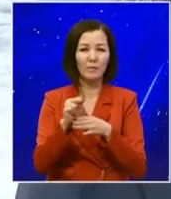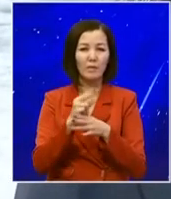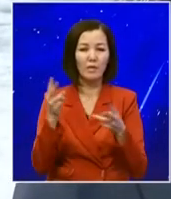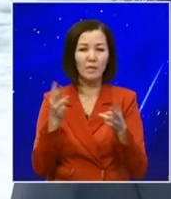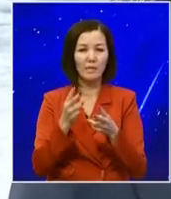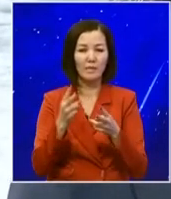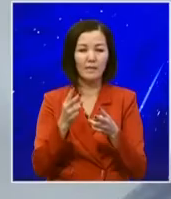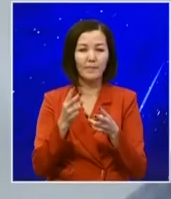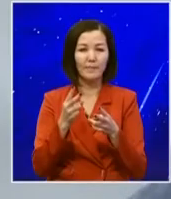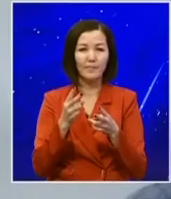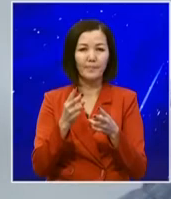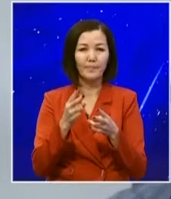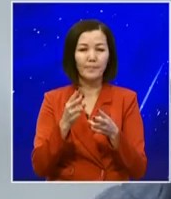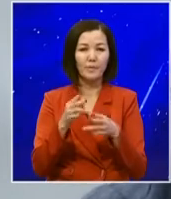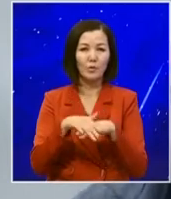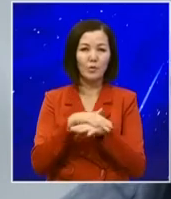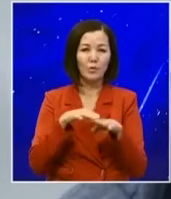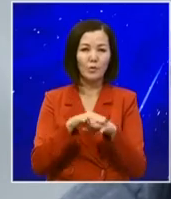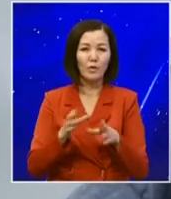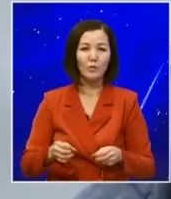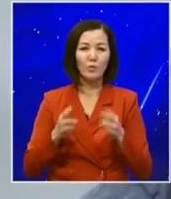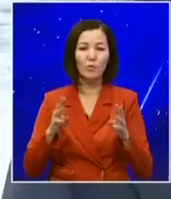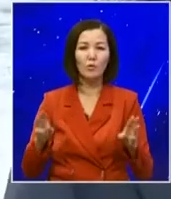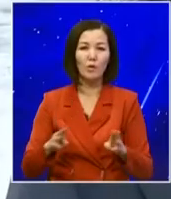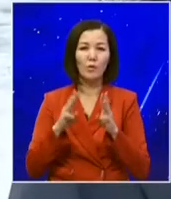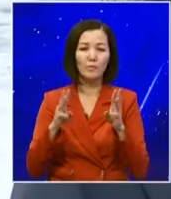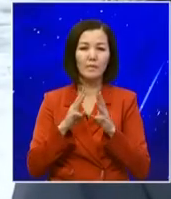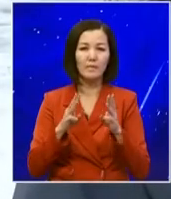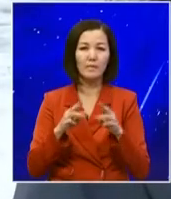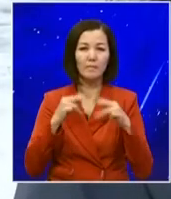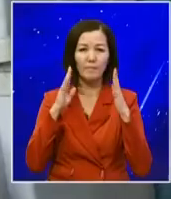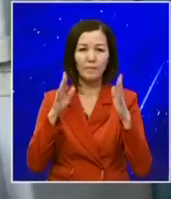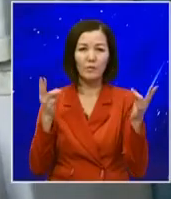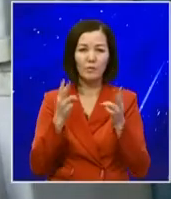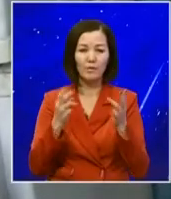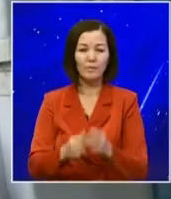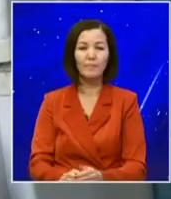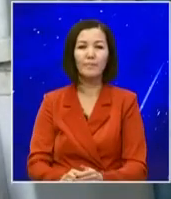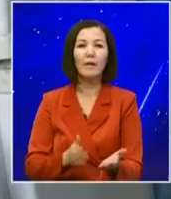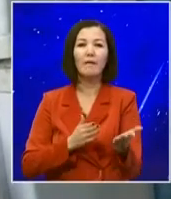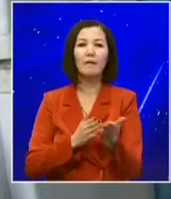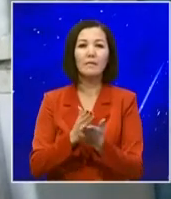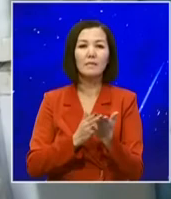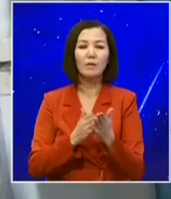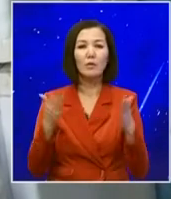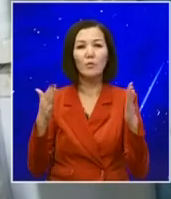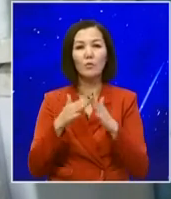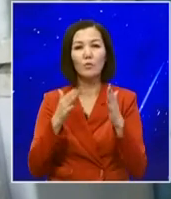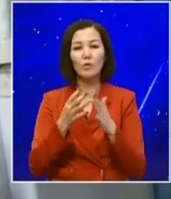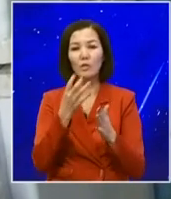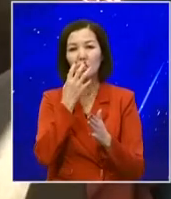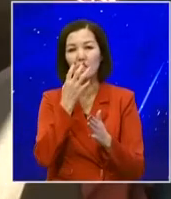уақытылы тазаламайды. Аудан тұрғындарын өрт қауіпсіздік ережелерін сақтауға шақырамыз. Сала мамандары үй жылытатын